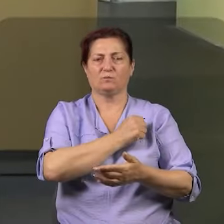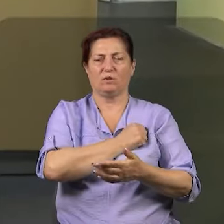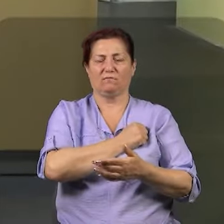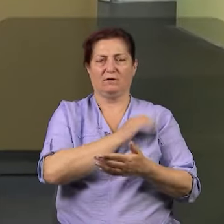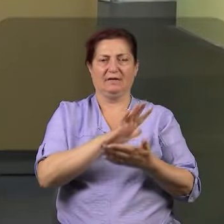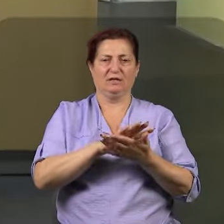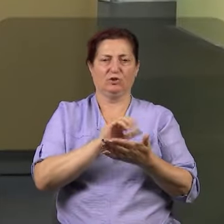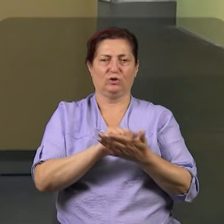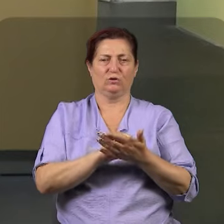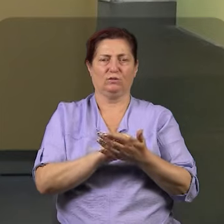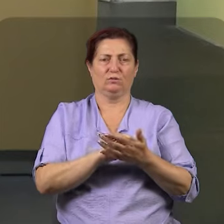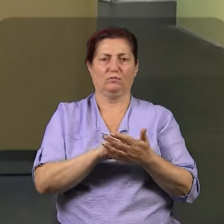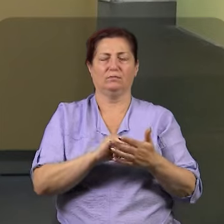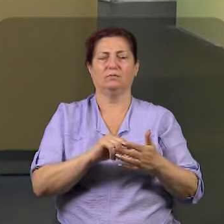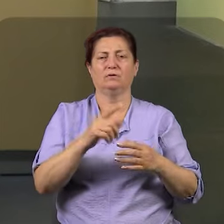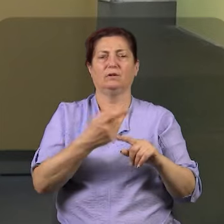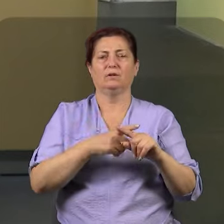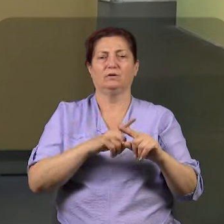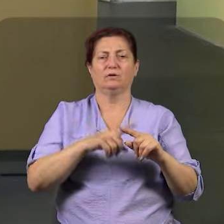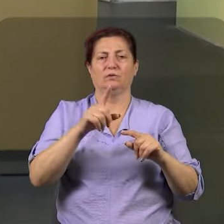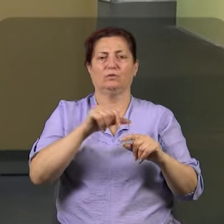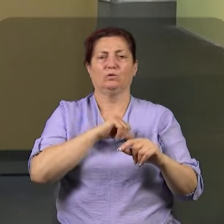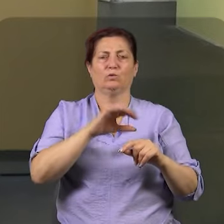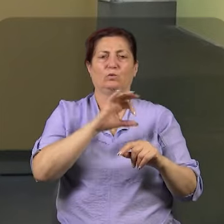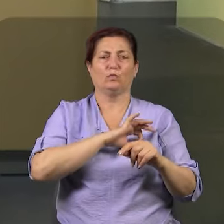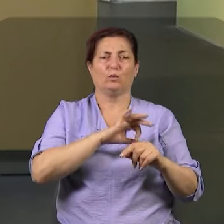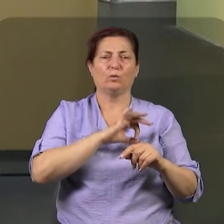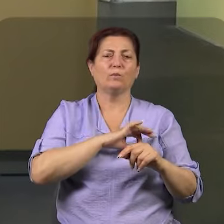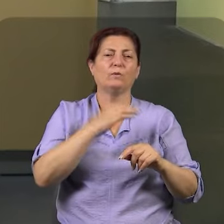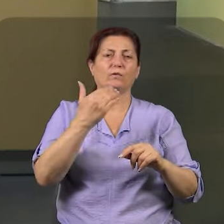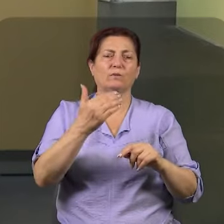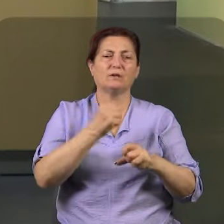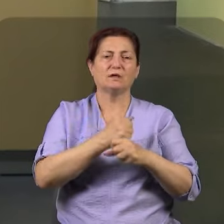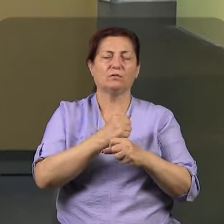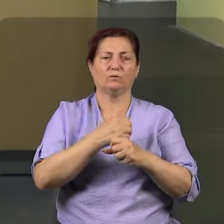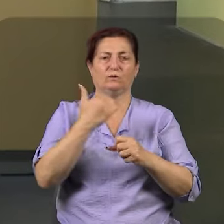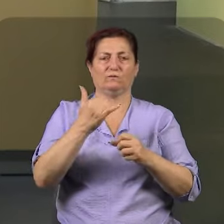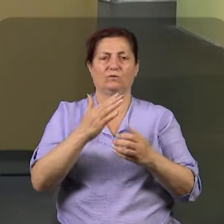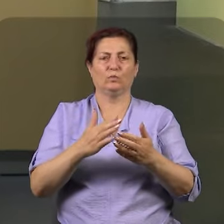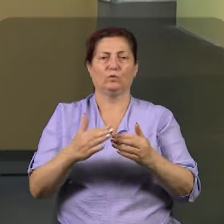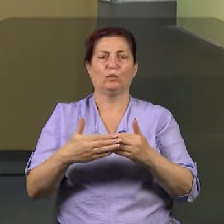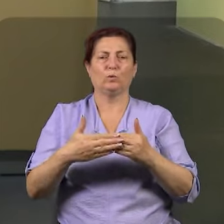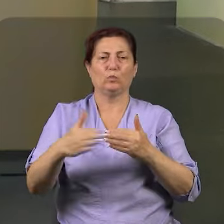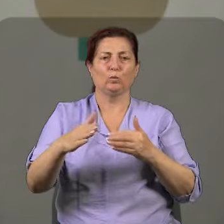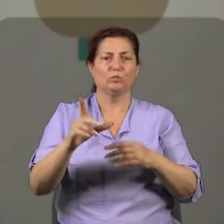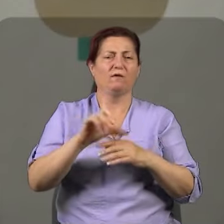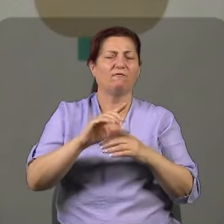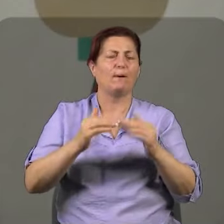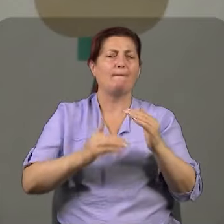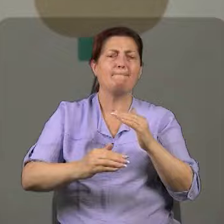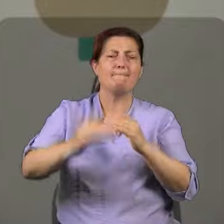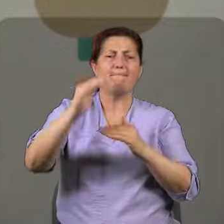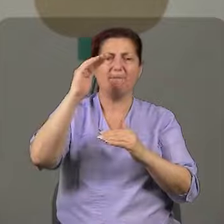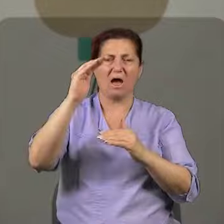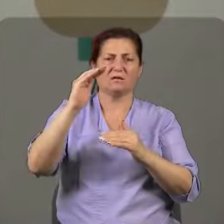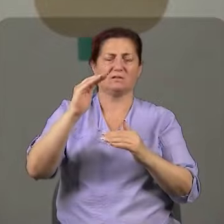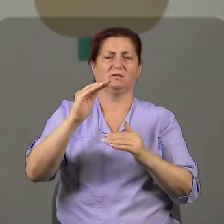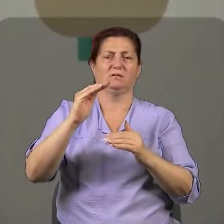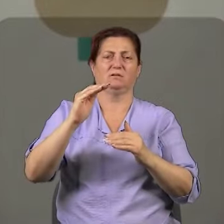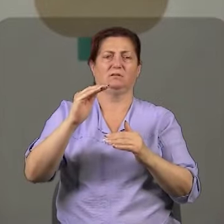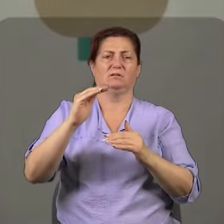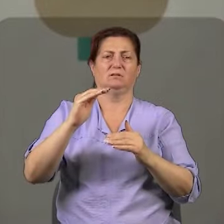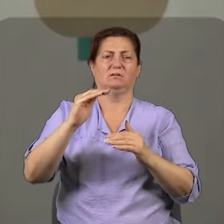լավ է խորհուրդ հետ առումով, որ ինքը հենց գերատեսչություններից դուրս է, ավելի ոնց որ բարձր մակարդակի է ստացվում ինքը,